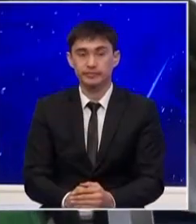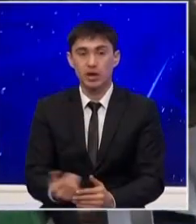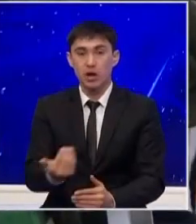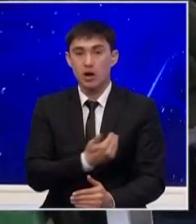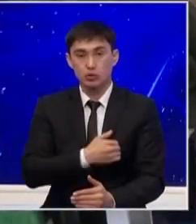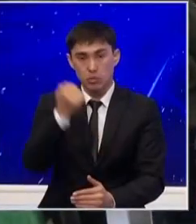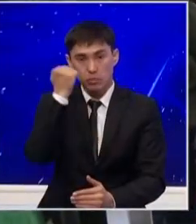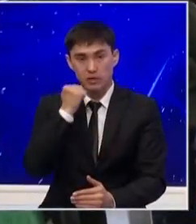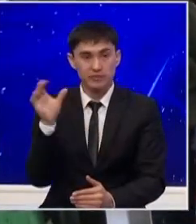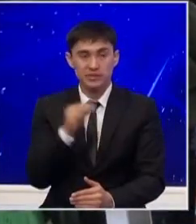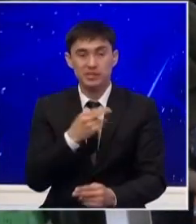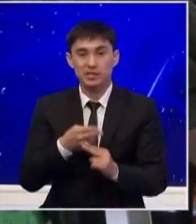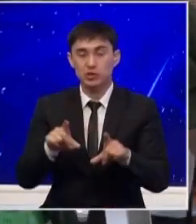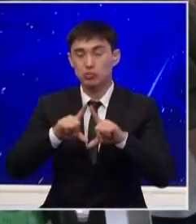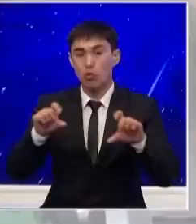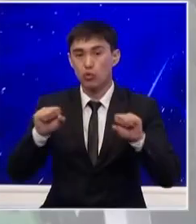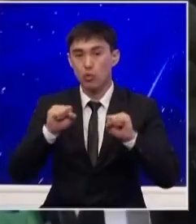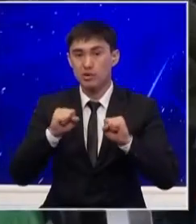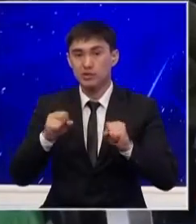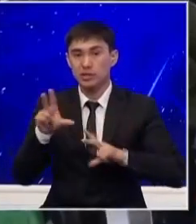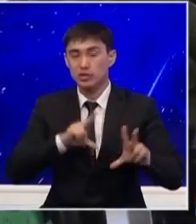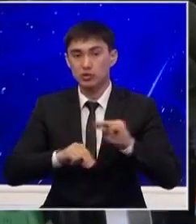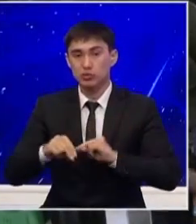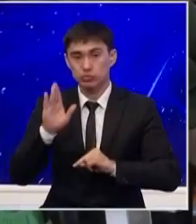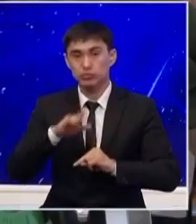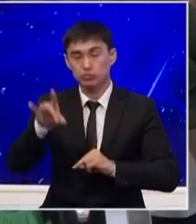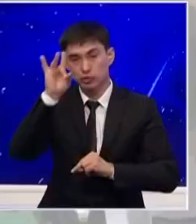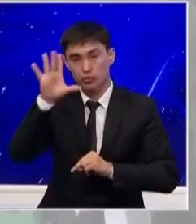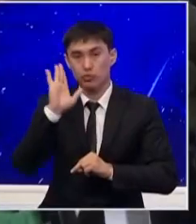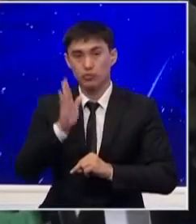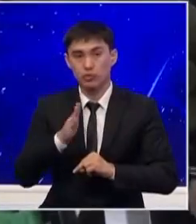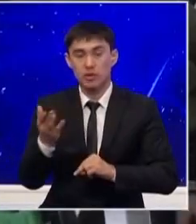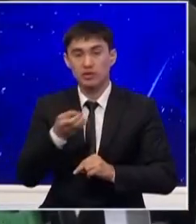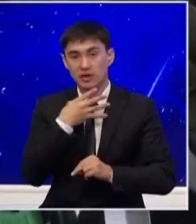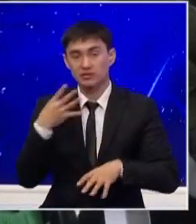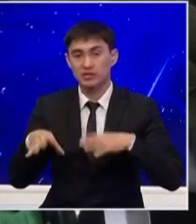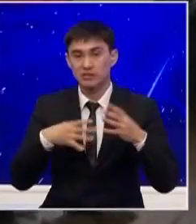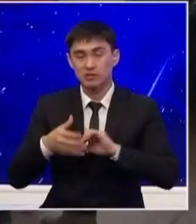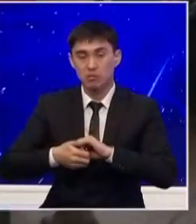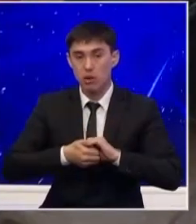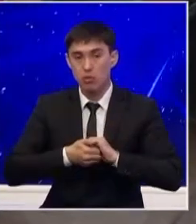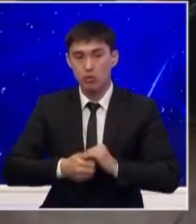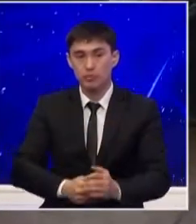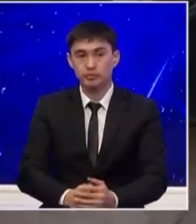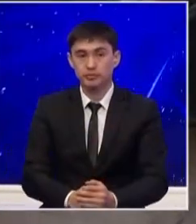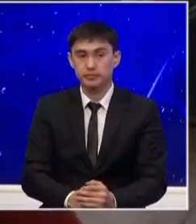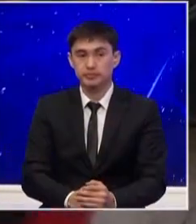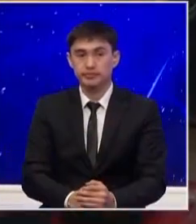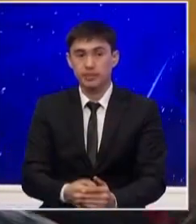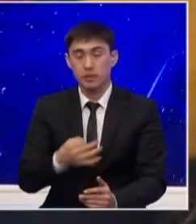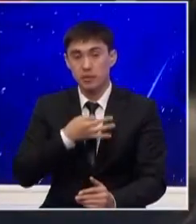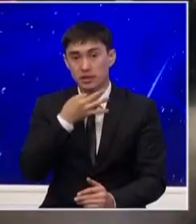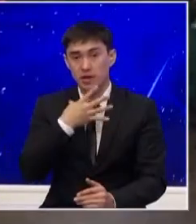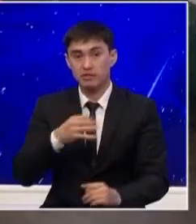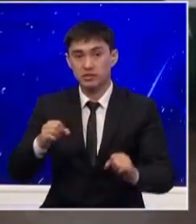Хочу поблагодарить всех за этот спорткомплекс. Надеюсь оправдать надежды и стать чемпионом. Мне нравится заниматься борьбой. Мне